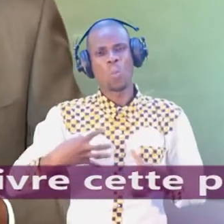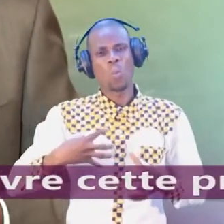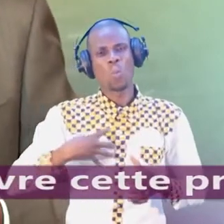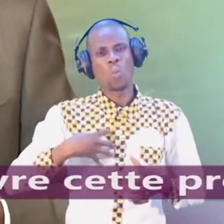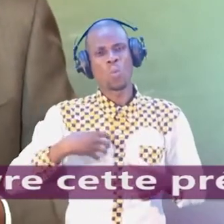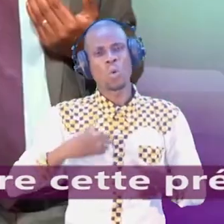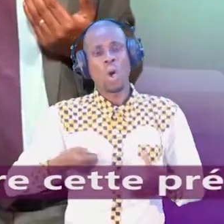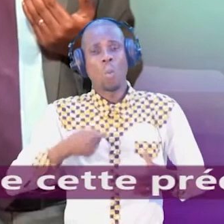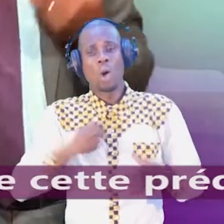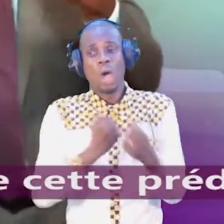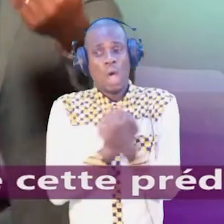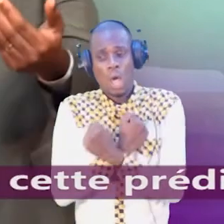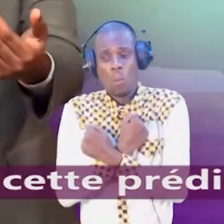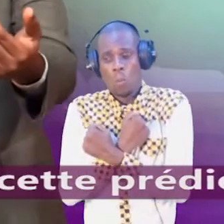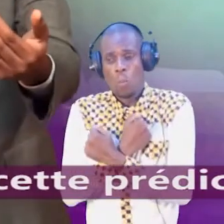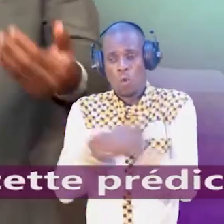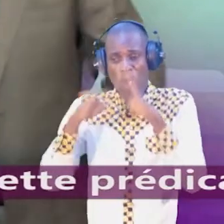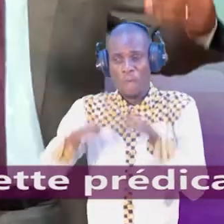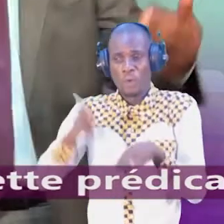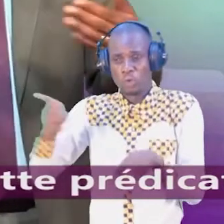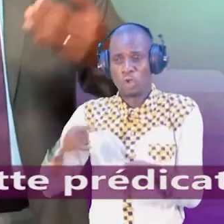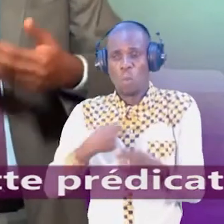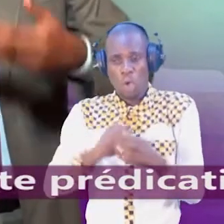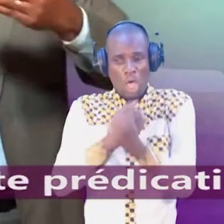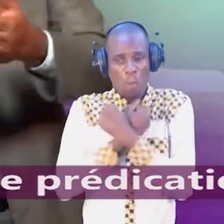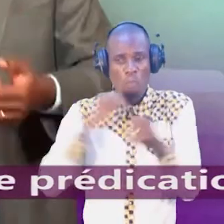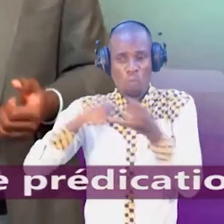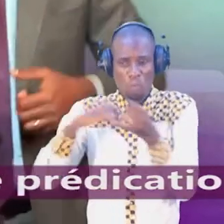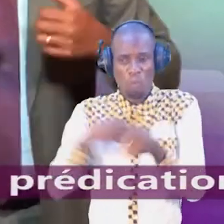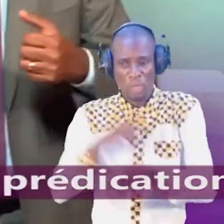Nzambe ye azali oyo asilisaka baposa ya bato.